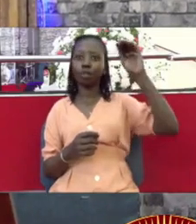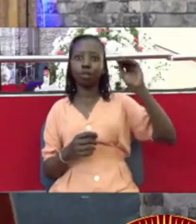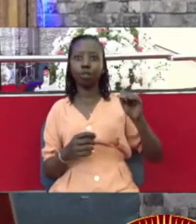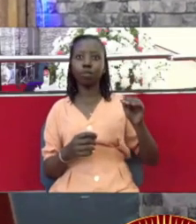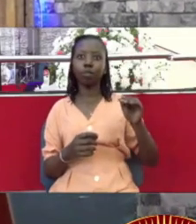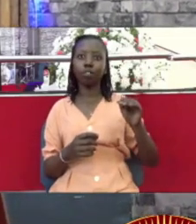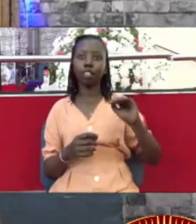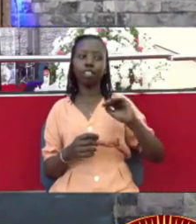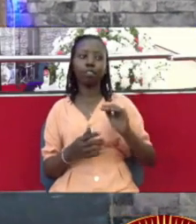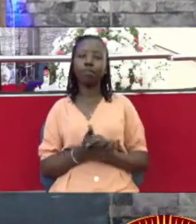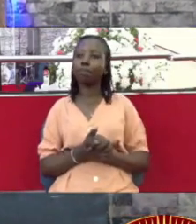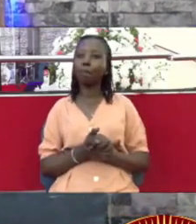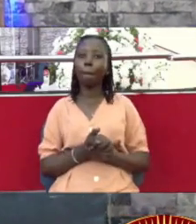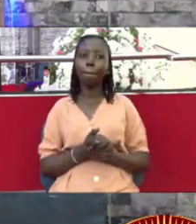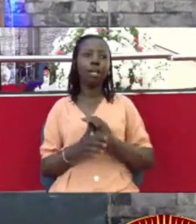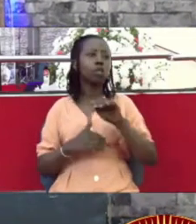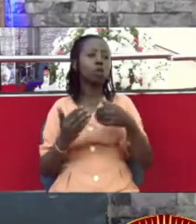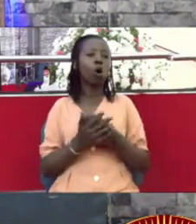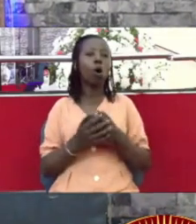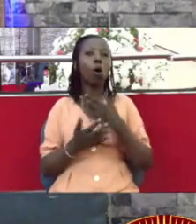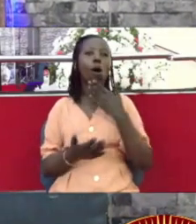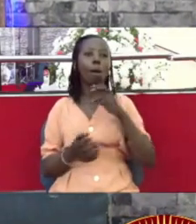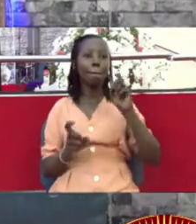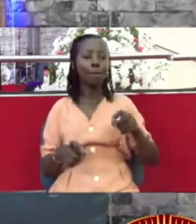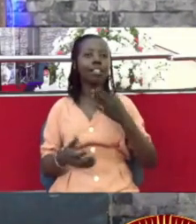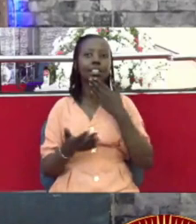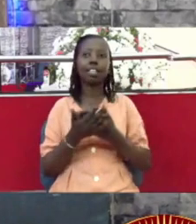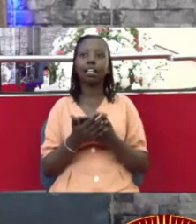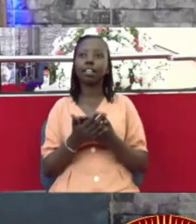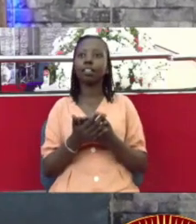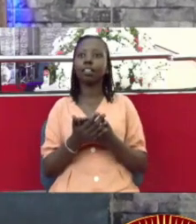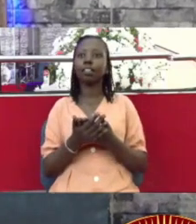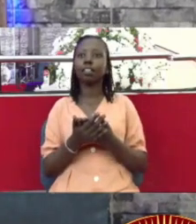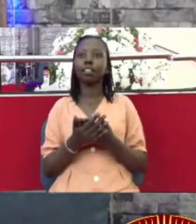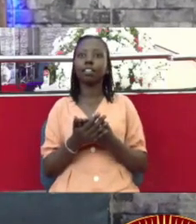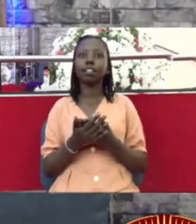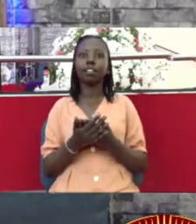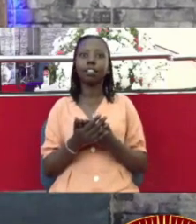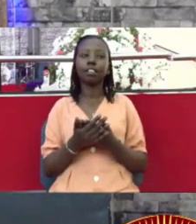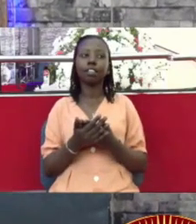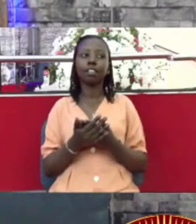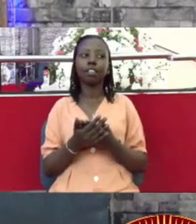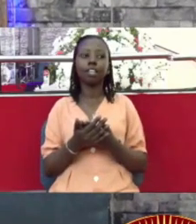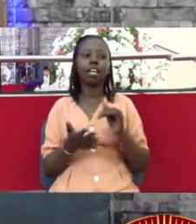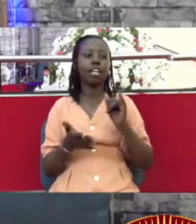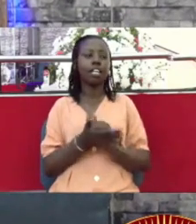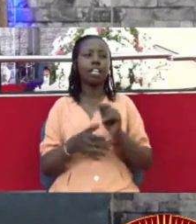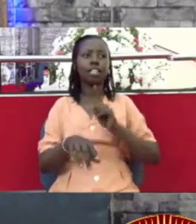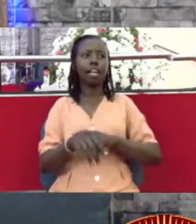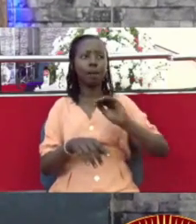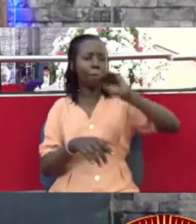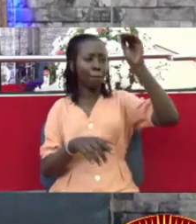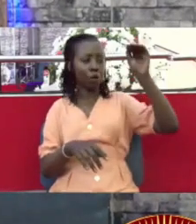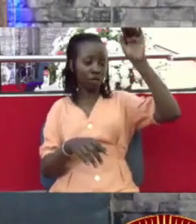kudidimizwa. So we all need to appreciate tunafaa kuweza kushukuru ama kuangazia that even as we thresh our mountains